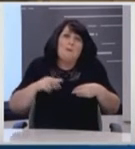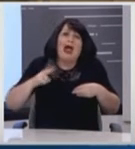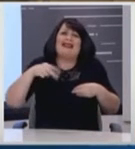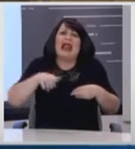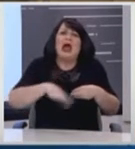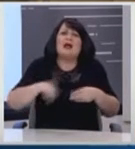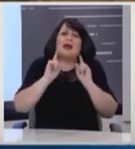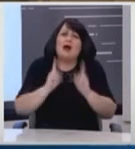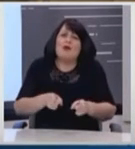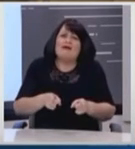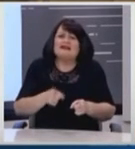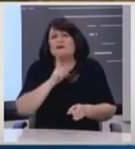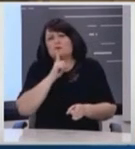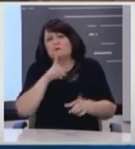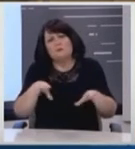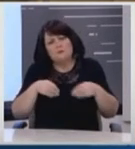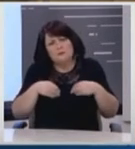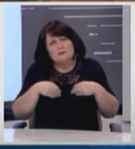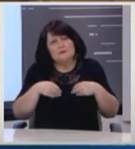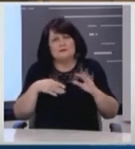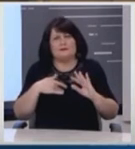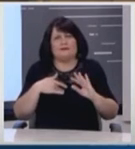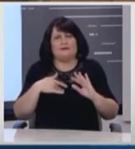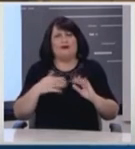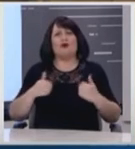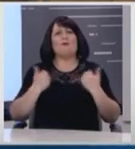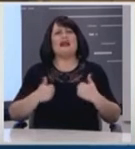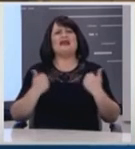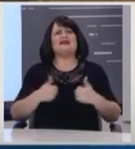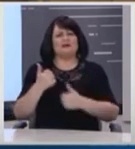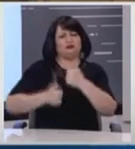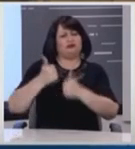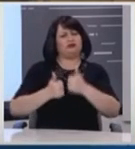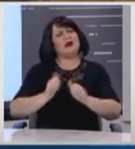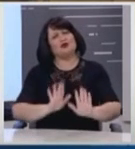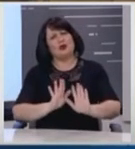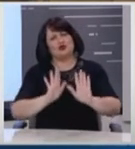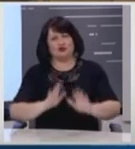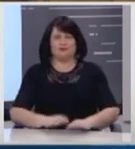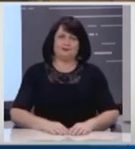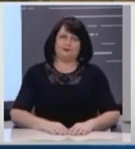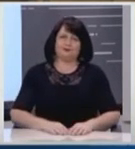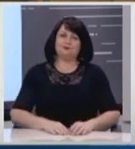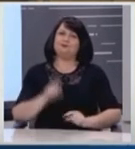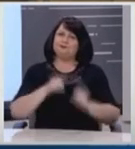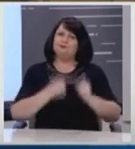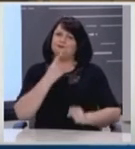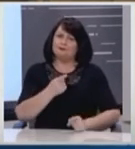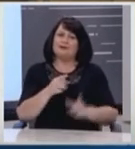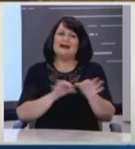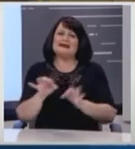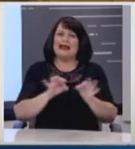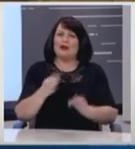επιλογών, να χρησιμοποιούνται στο μεγάλο παιχνίδι των ανταγωνισμών. οι υποστηρικτές αυτού του νέου